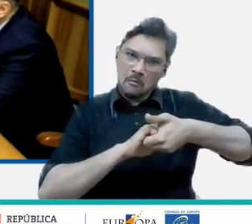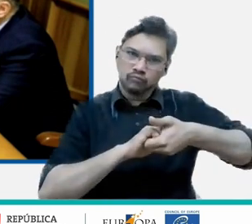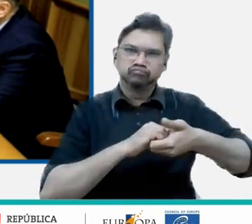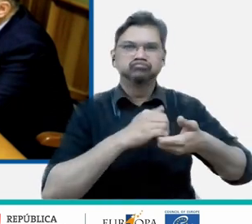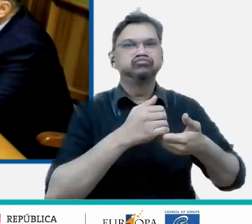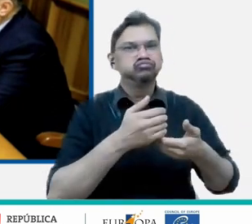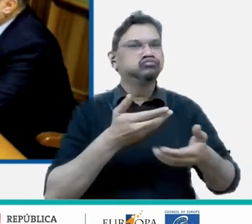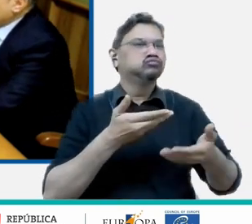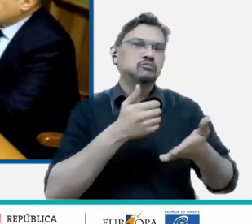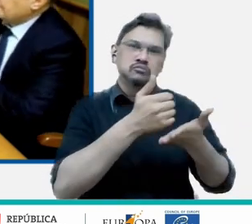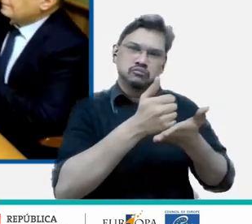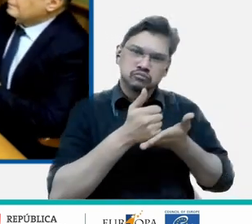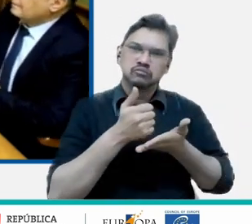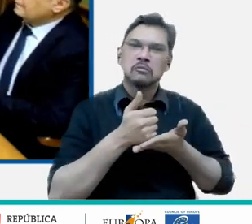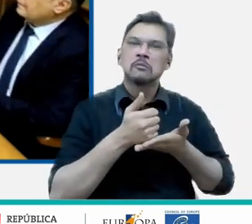По